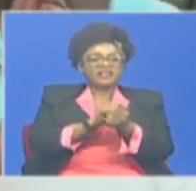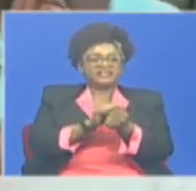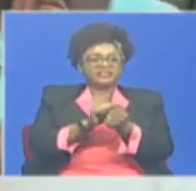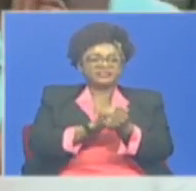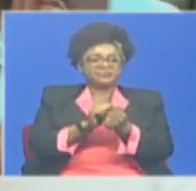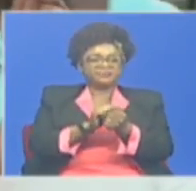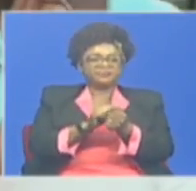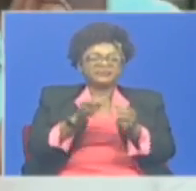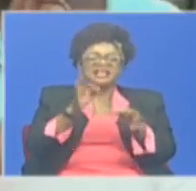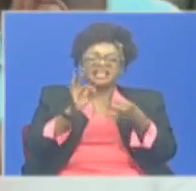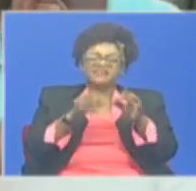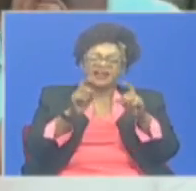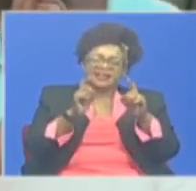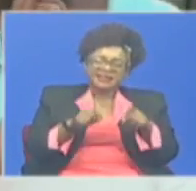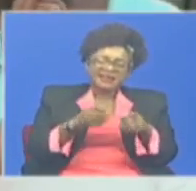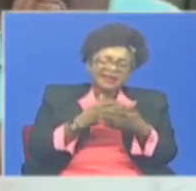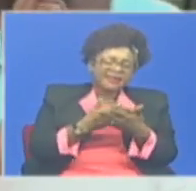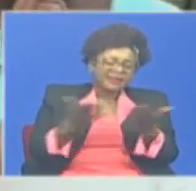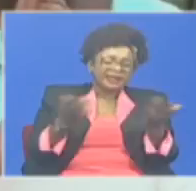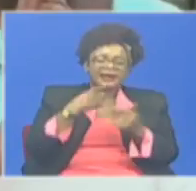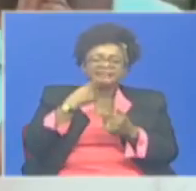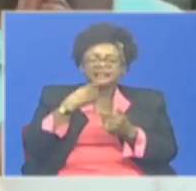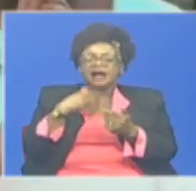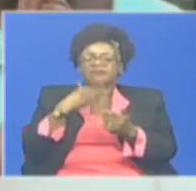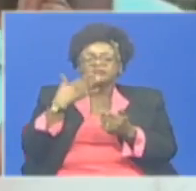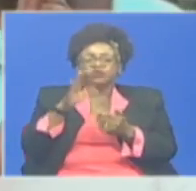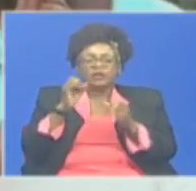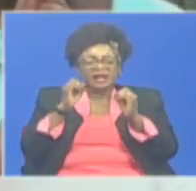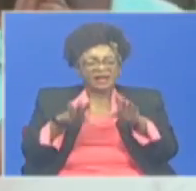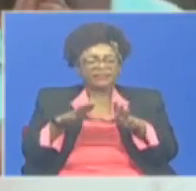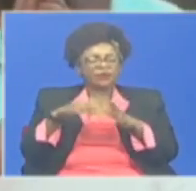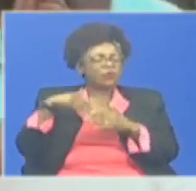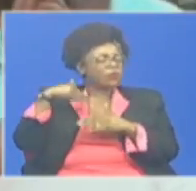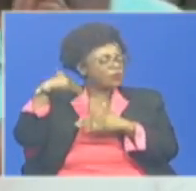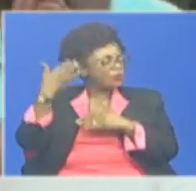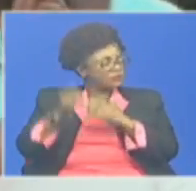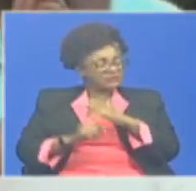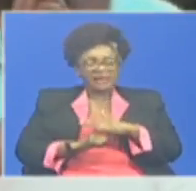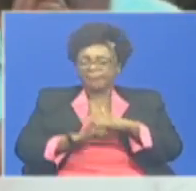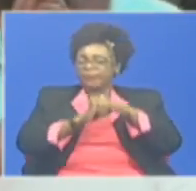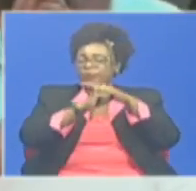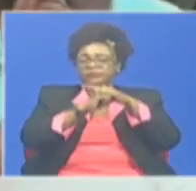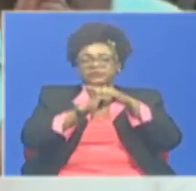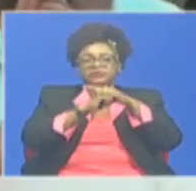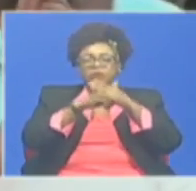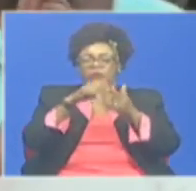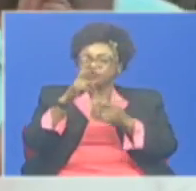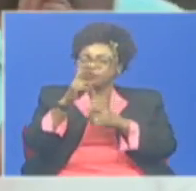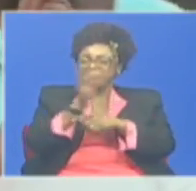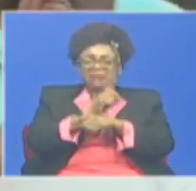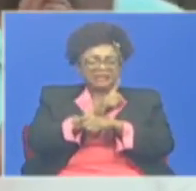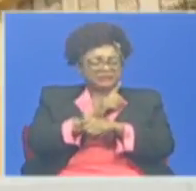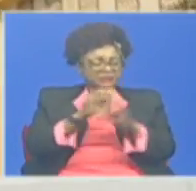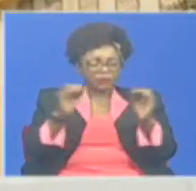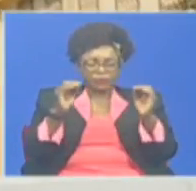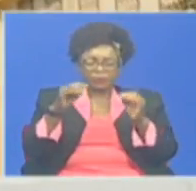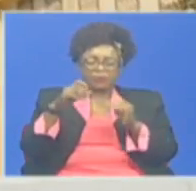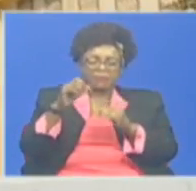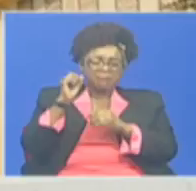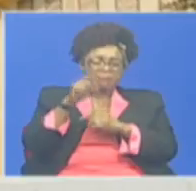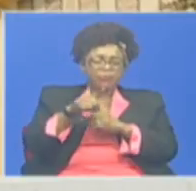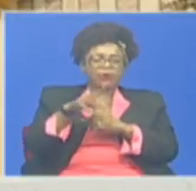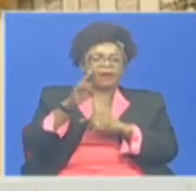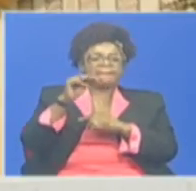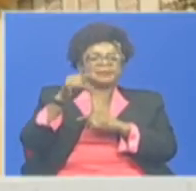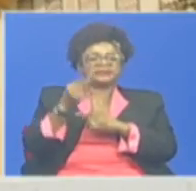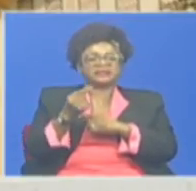msaada, yani nikisema tu papa nimeishi hata sina sukari, amekuwa wa karibu sana, hata sitamaliza dakika 2 pesa imeingia kwa si. Before his